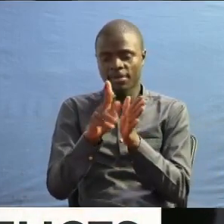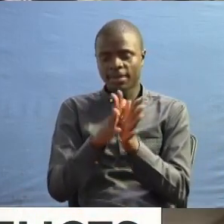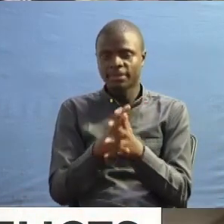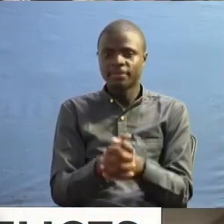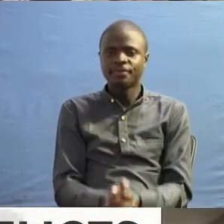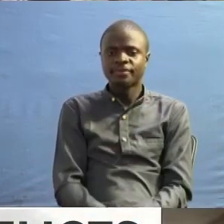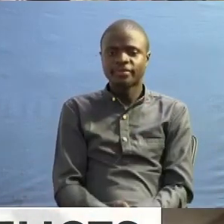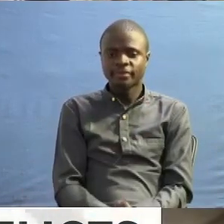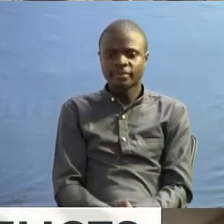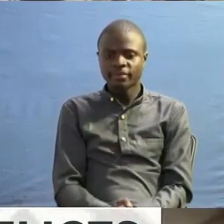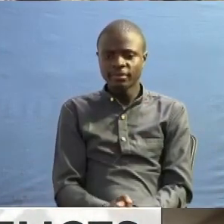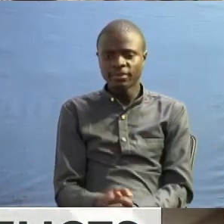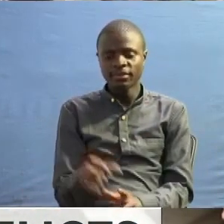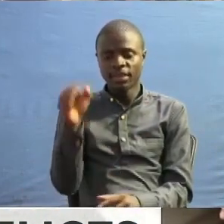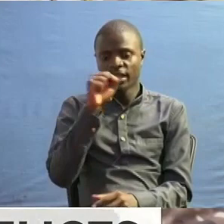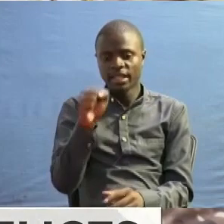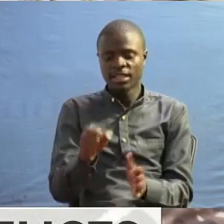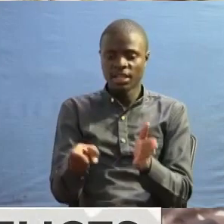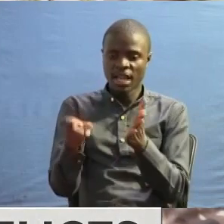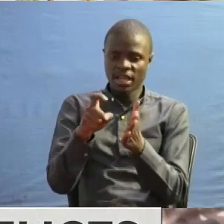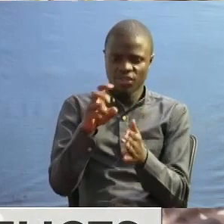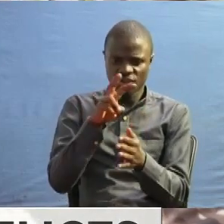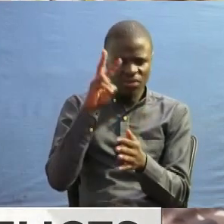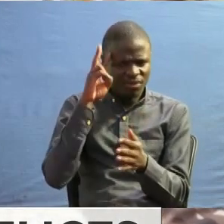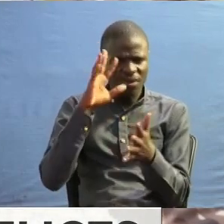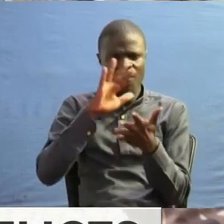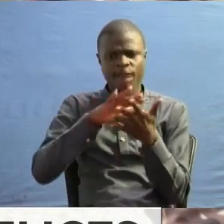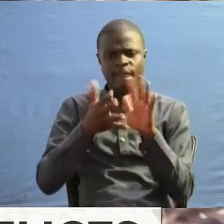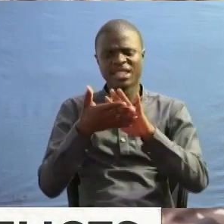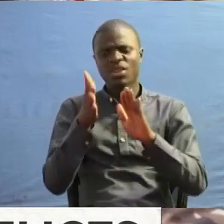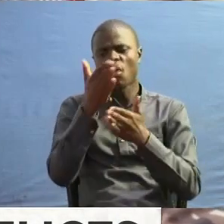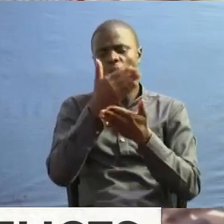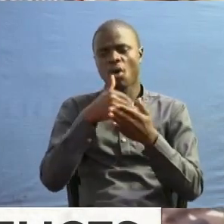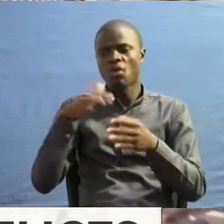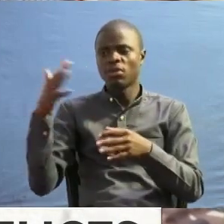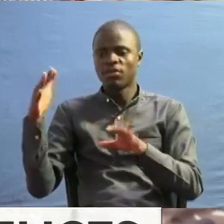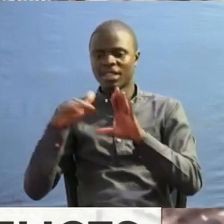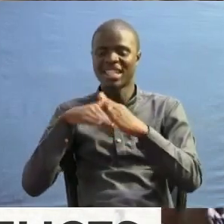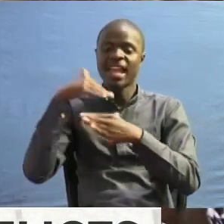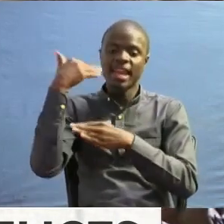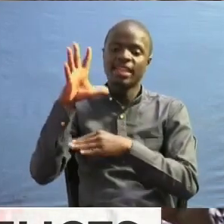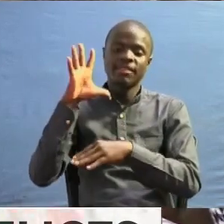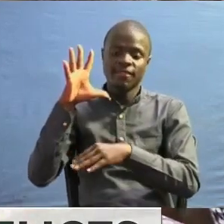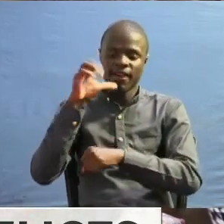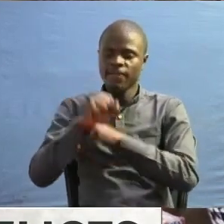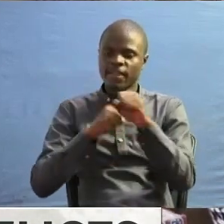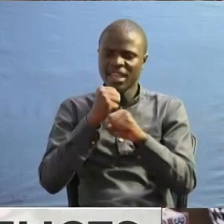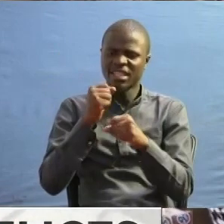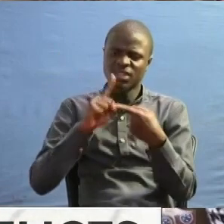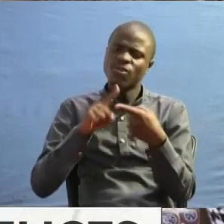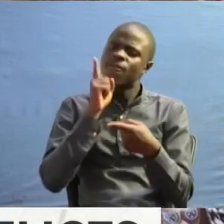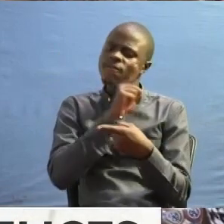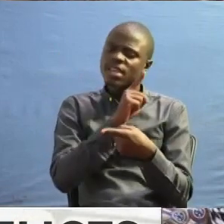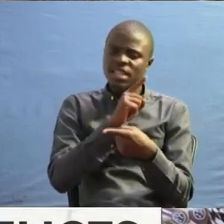wenyewe. The state additionally seeks to fence off all forests in the next 5 years to eliminate cases of